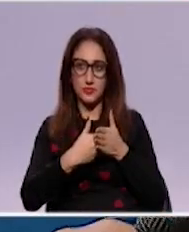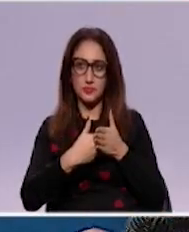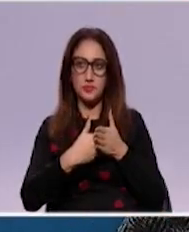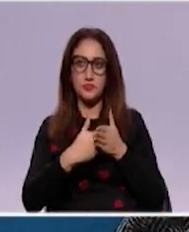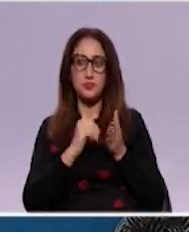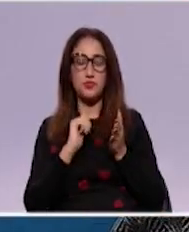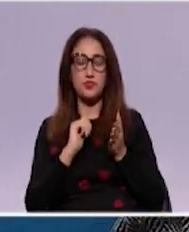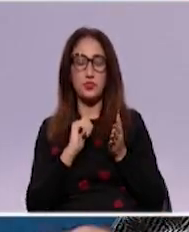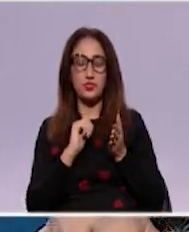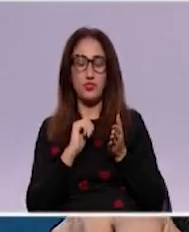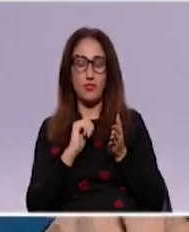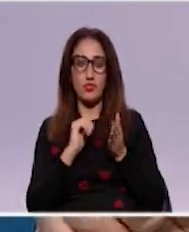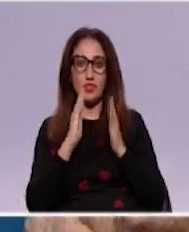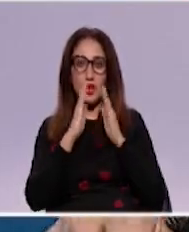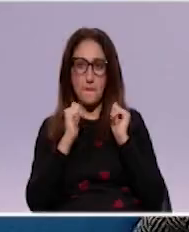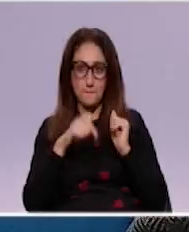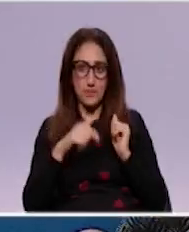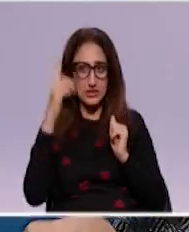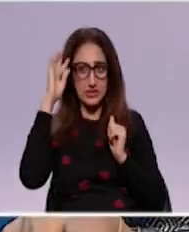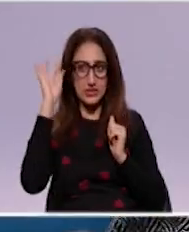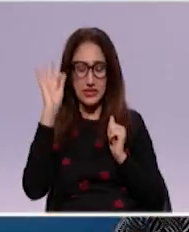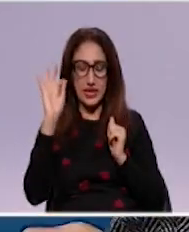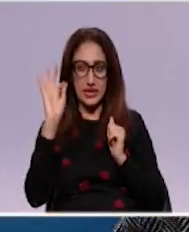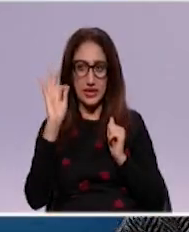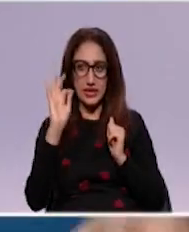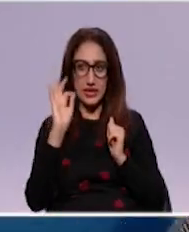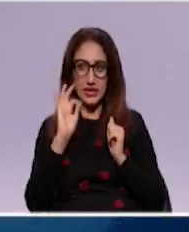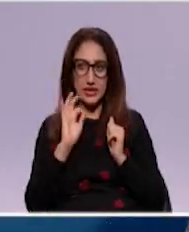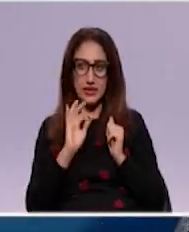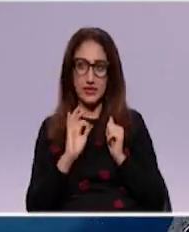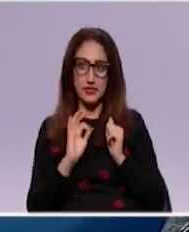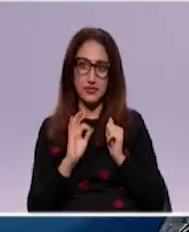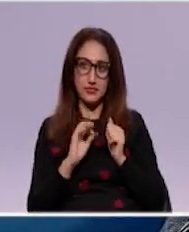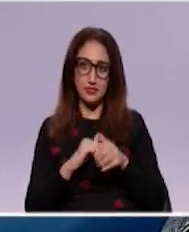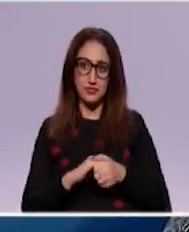دي، بس الناس في مصر اذكياء قوي. طلب